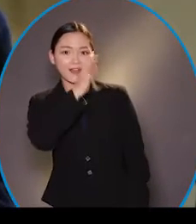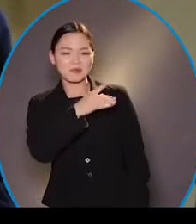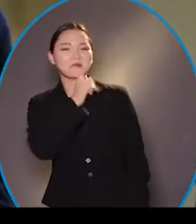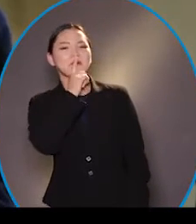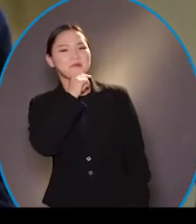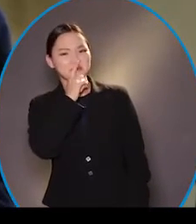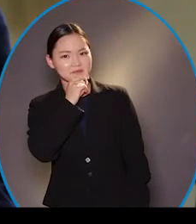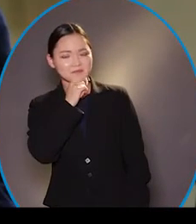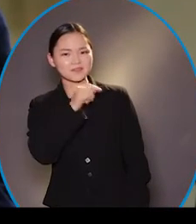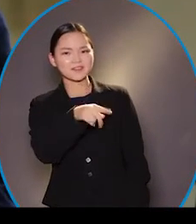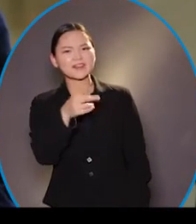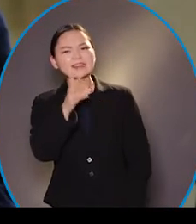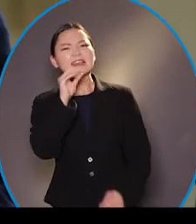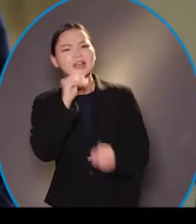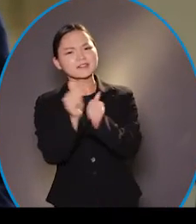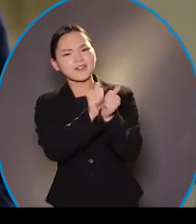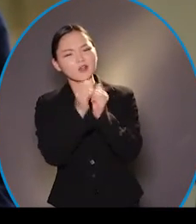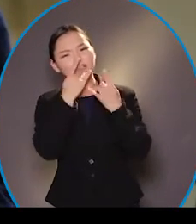Тэгээд автомобилээс та яаж тавьсан?